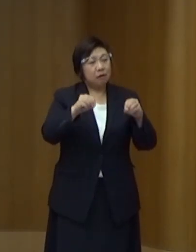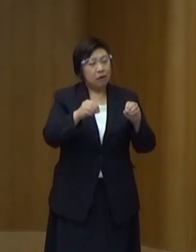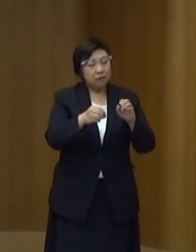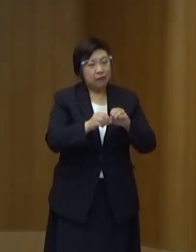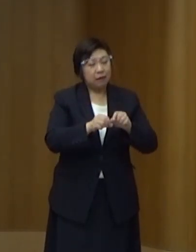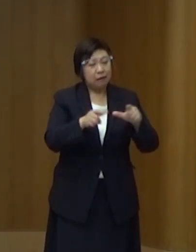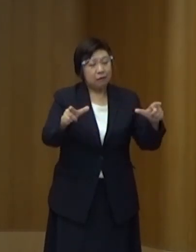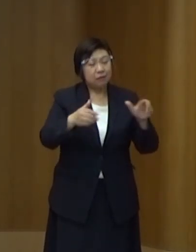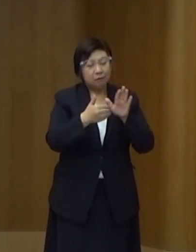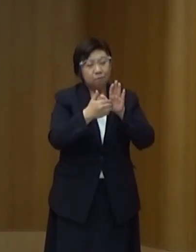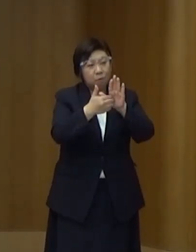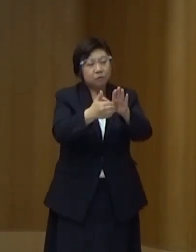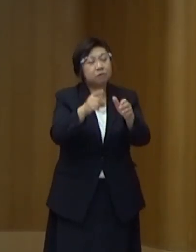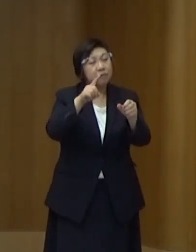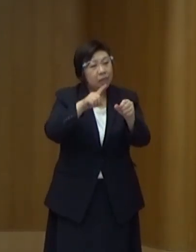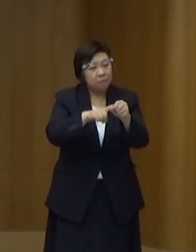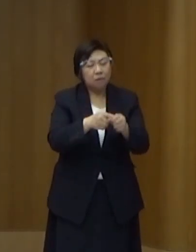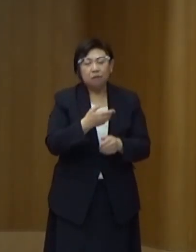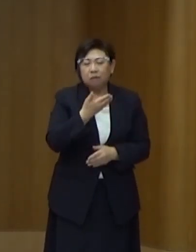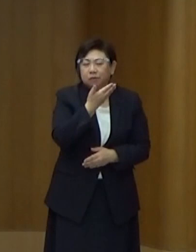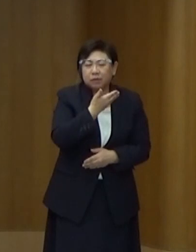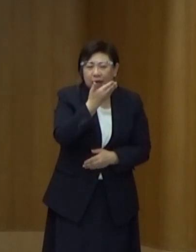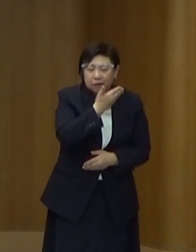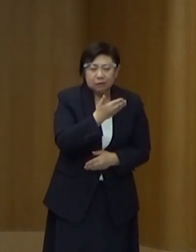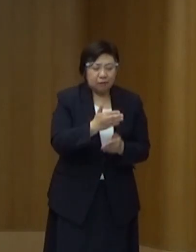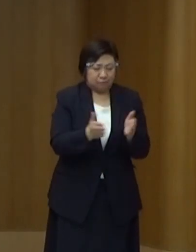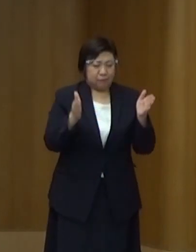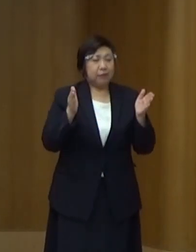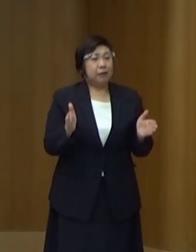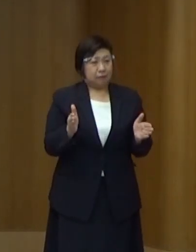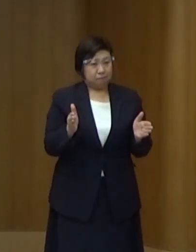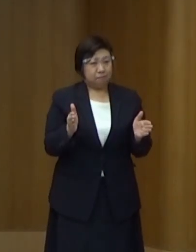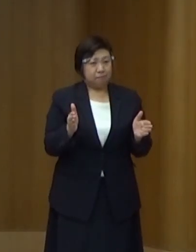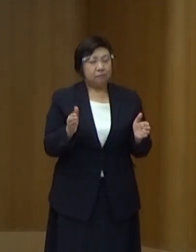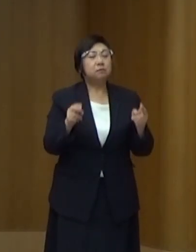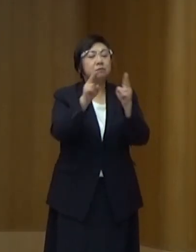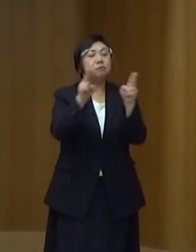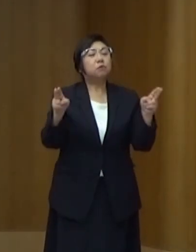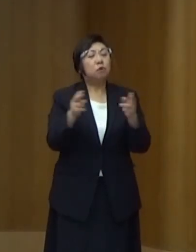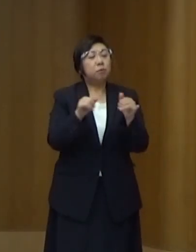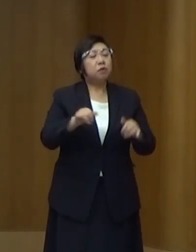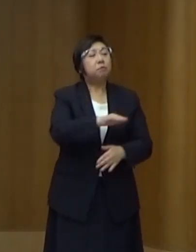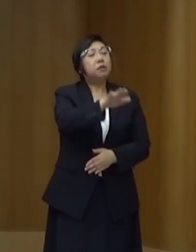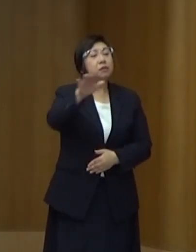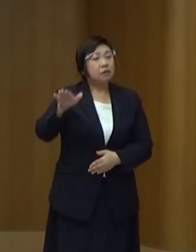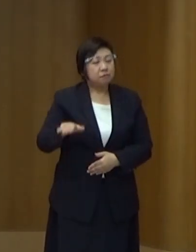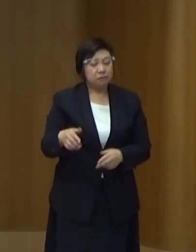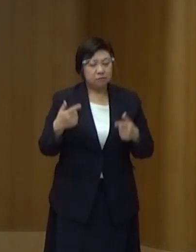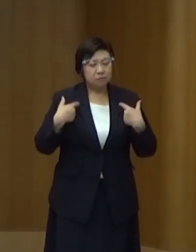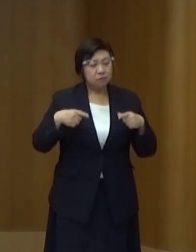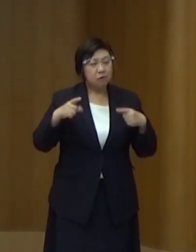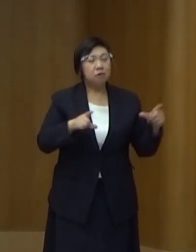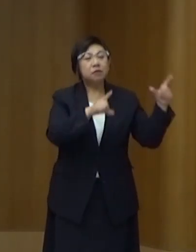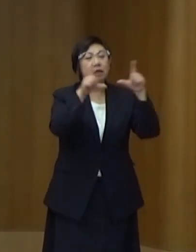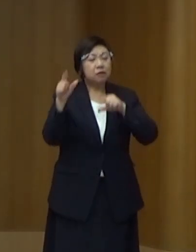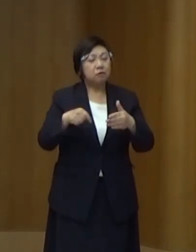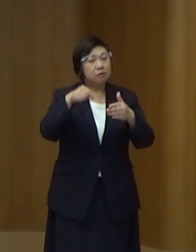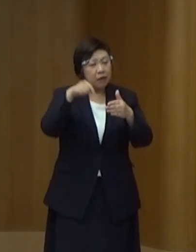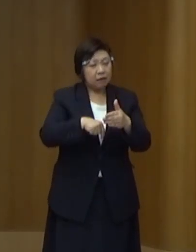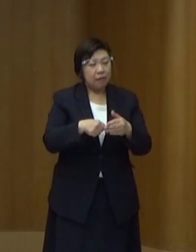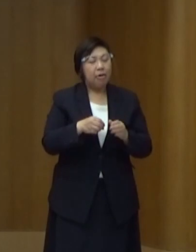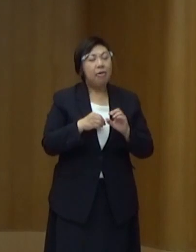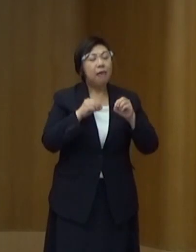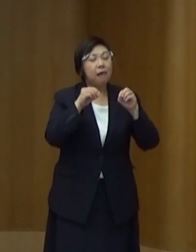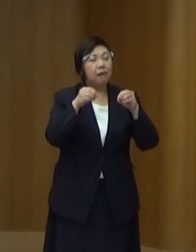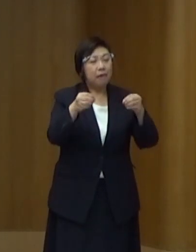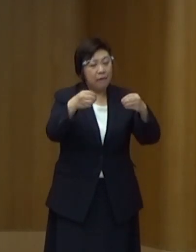向けてそういった意味でも重要な時期になるわけです。道民の皆様には日常生活における感染防止の